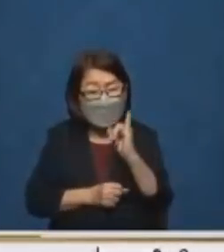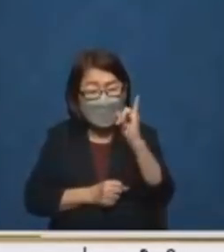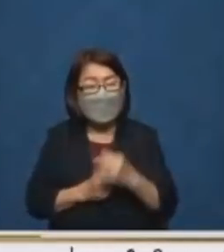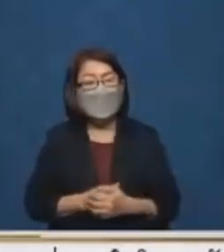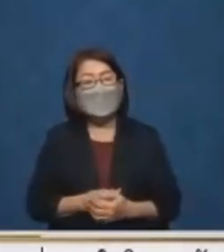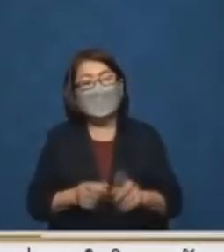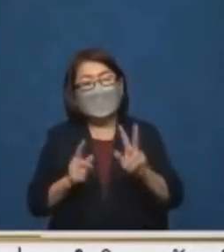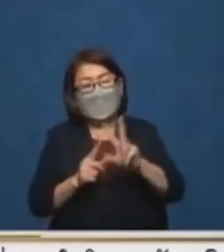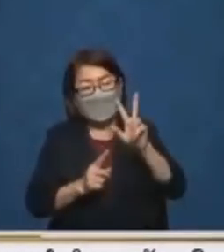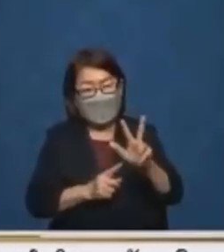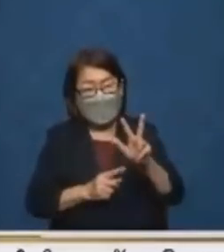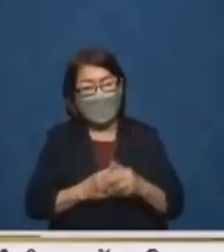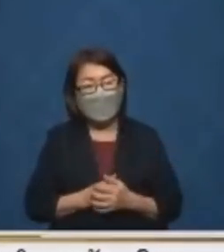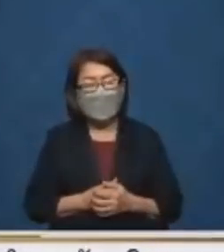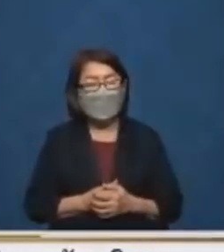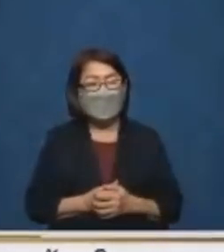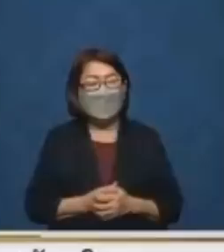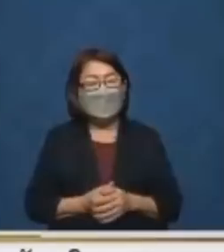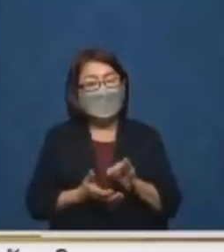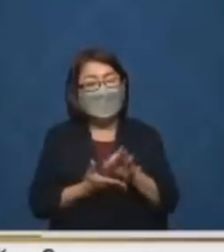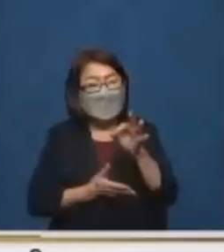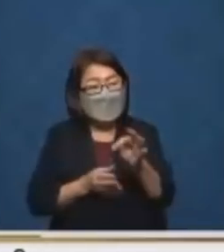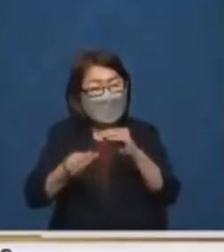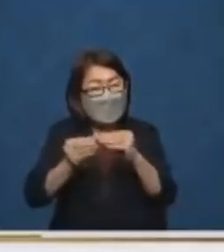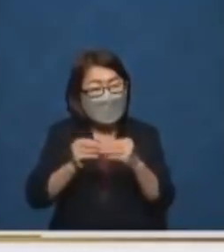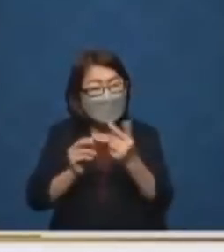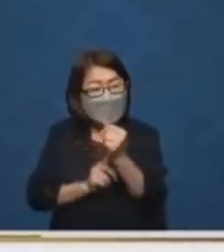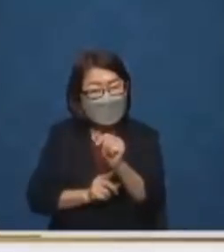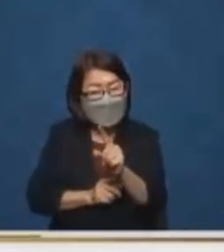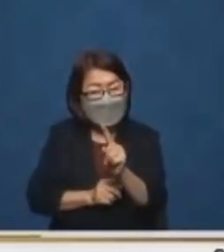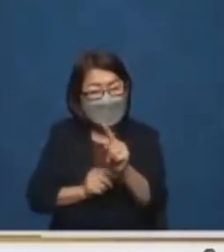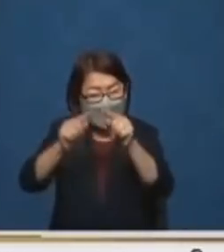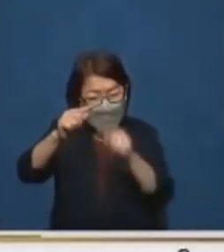เป็การซื้อในหมายเลข 11 ถึหมายเลข 14